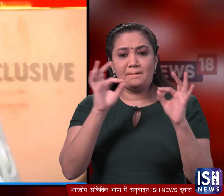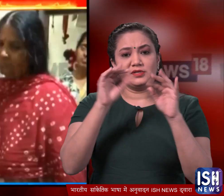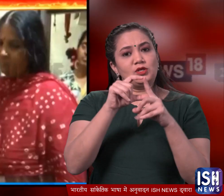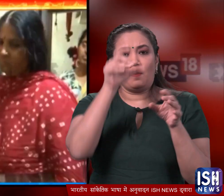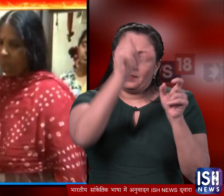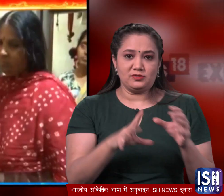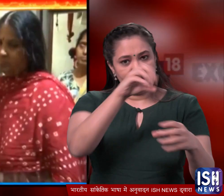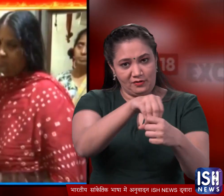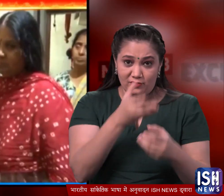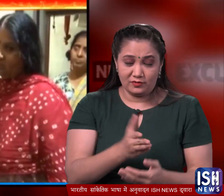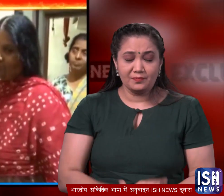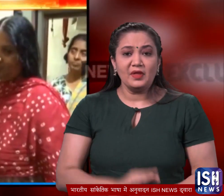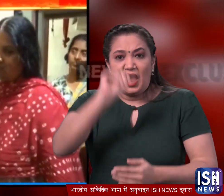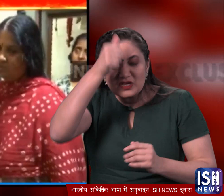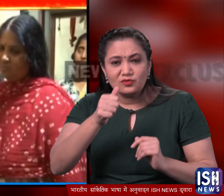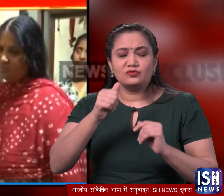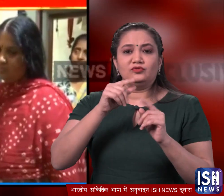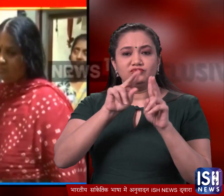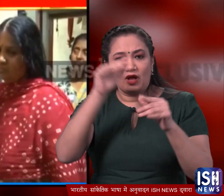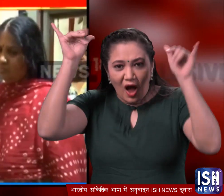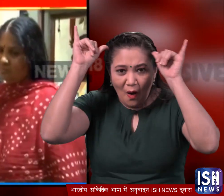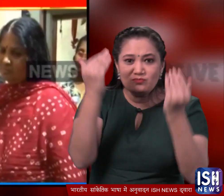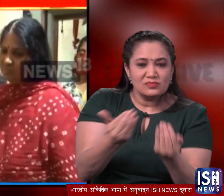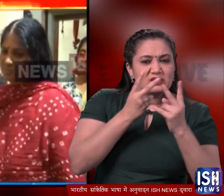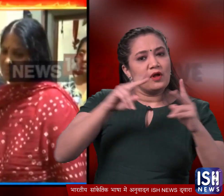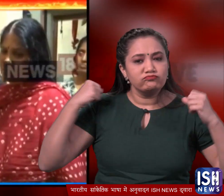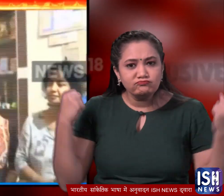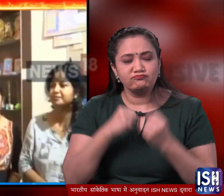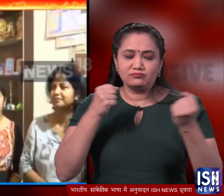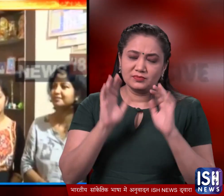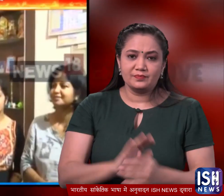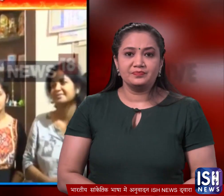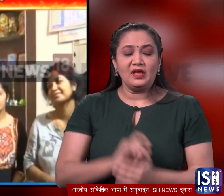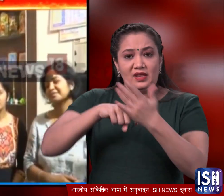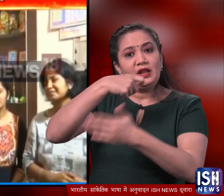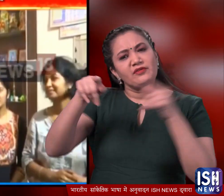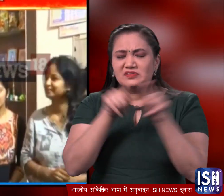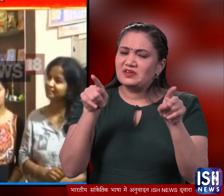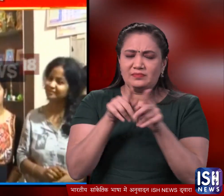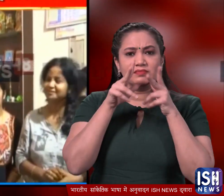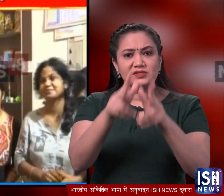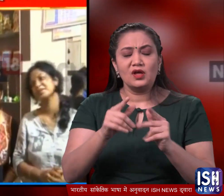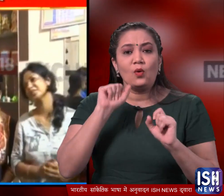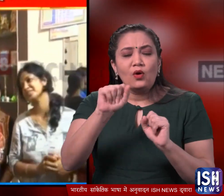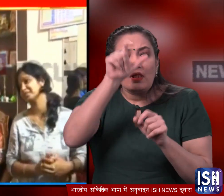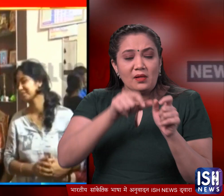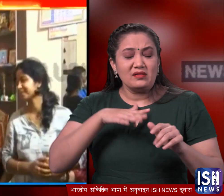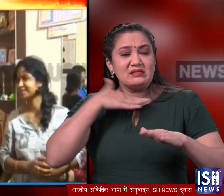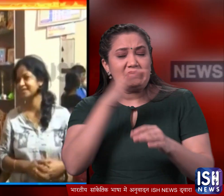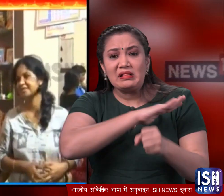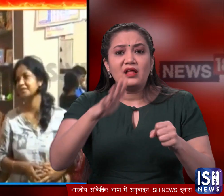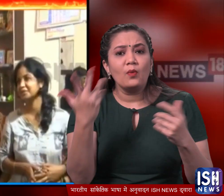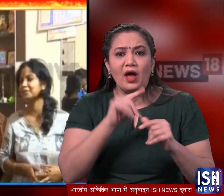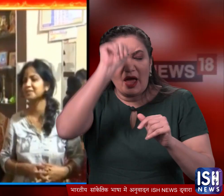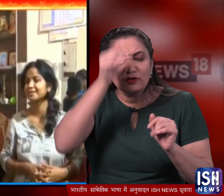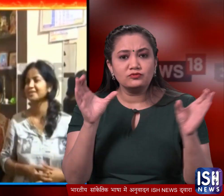हर्षा बजरंग दल का कार्यकर्ता था और हिंदुत्व और गौरक्षा के लिए काम करता था। हर्षा के रिश्तेदारों का भी यही कहना है कि उसकी जान इसलिए